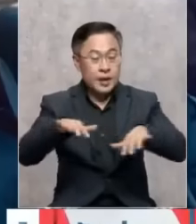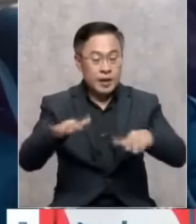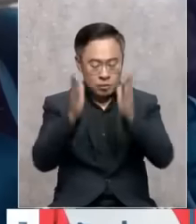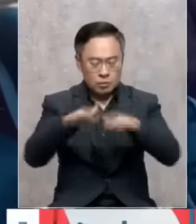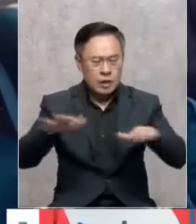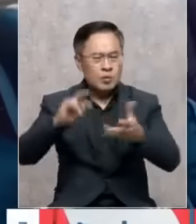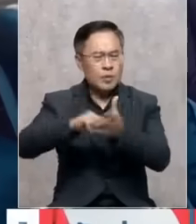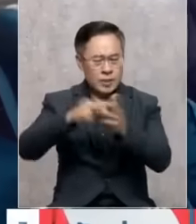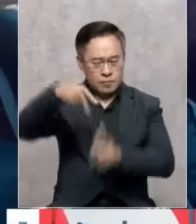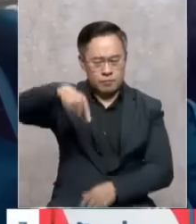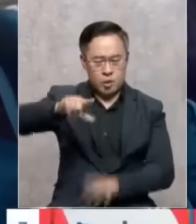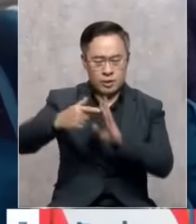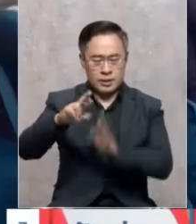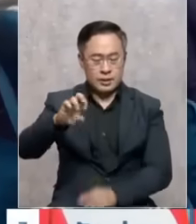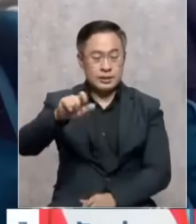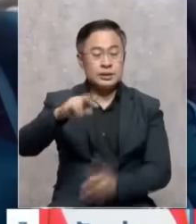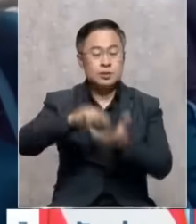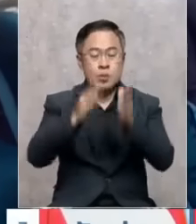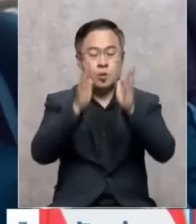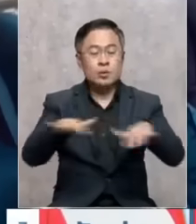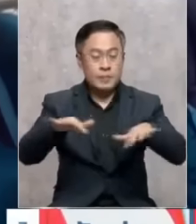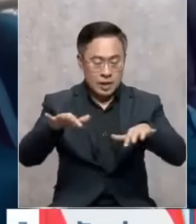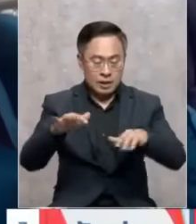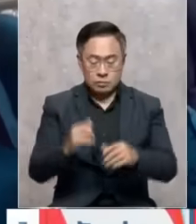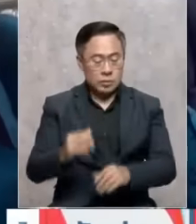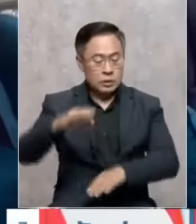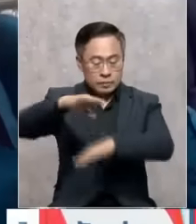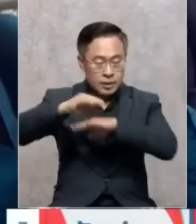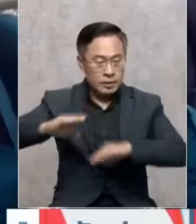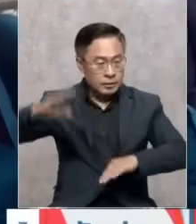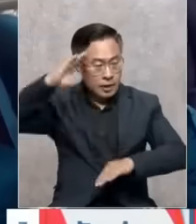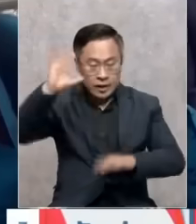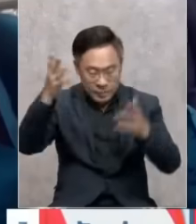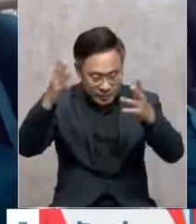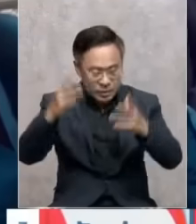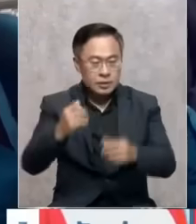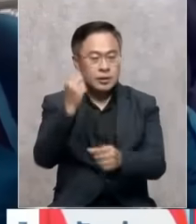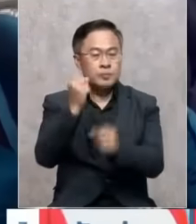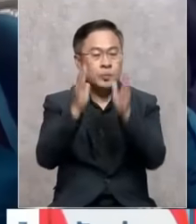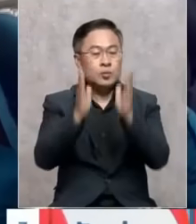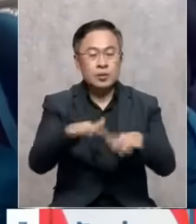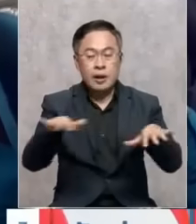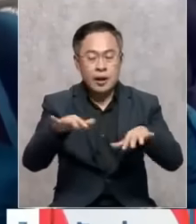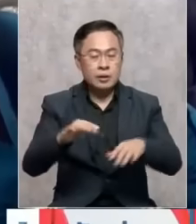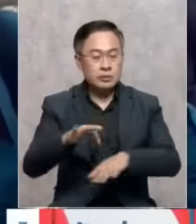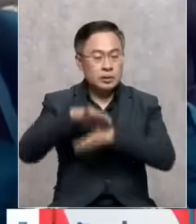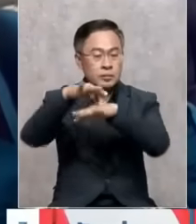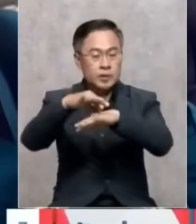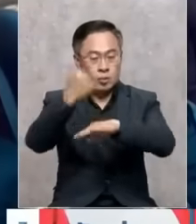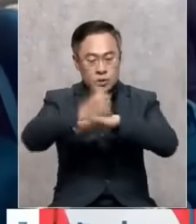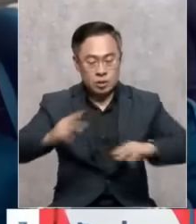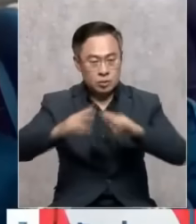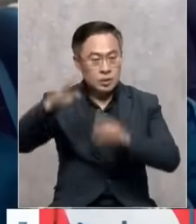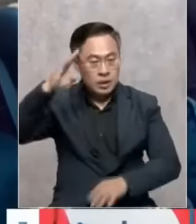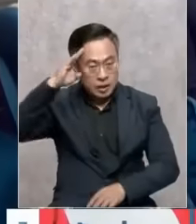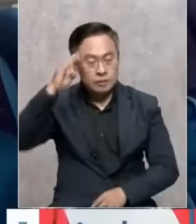ทินบอกว่าผมเนี่ยมาทำงานตรงนี้เลือกไม่ได้วันนี้ก็เลยอยากจะมาขอคำแนะนำค่ะเพราะพลเรือนแม้จะศึกษามาเ